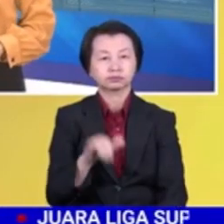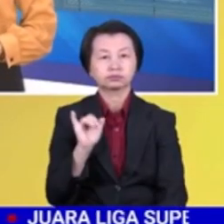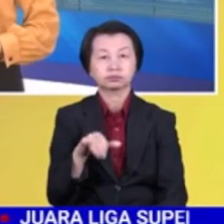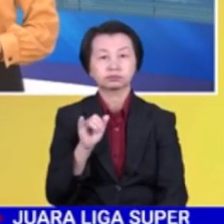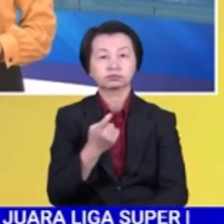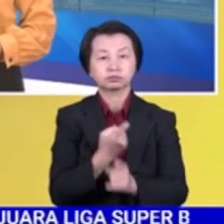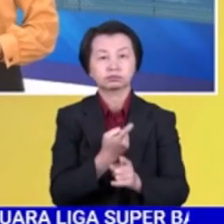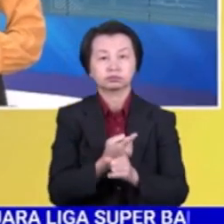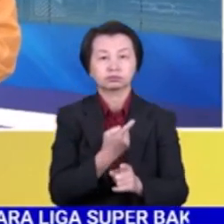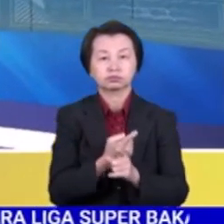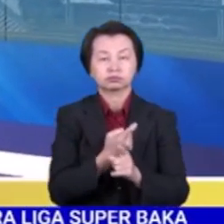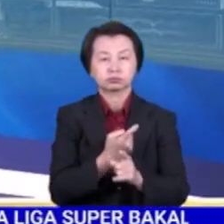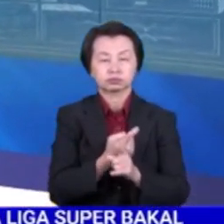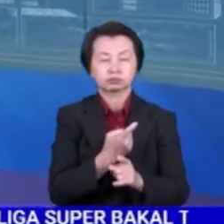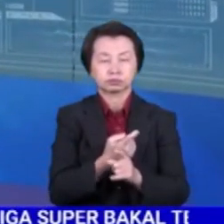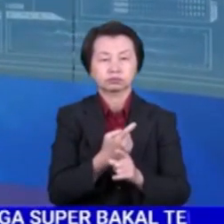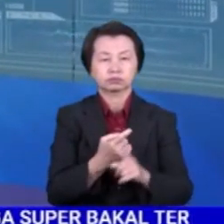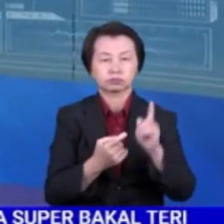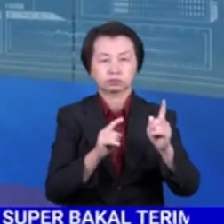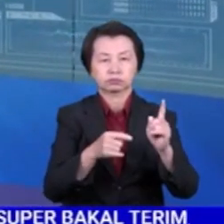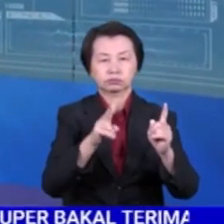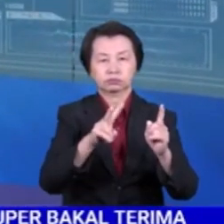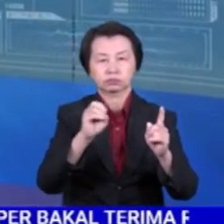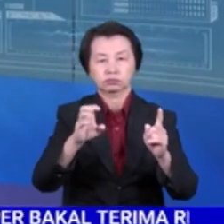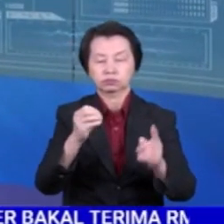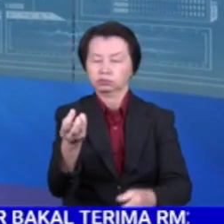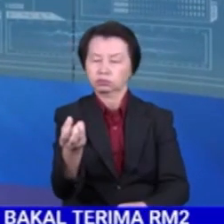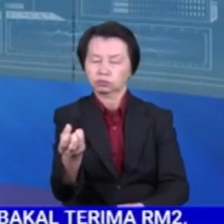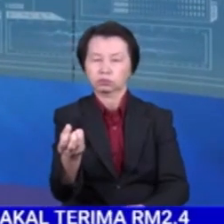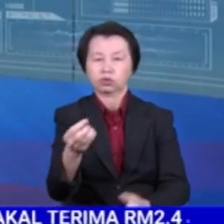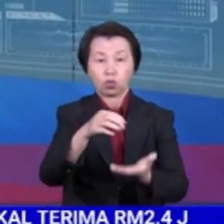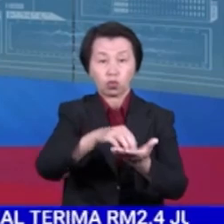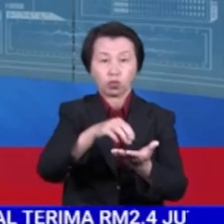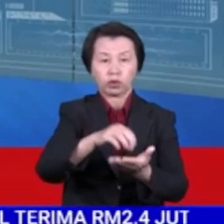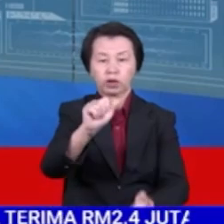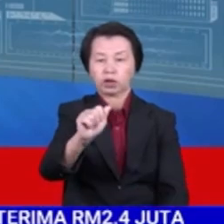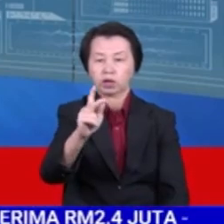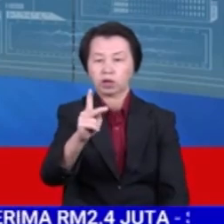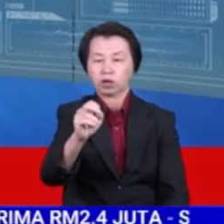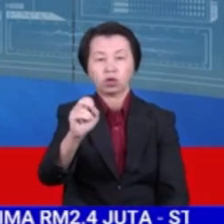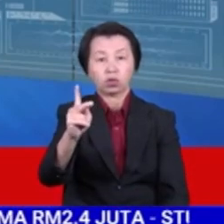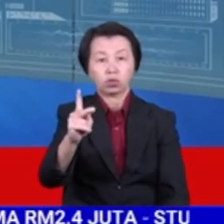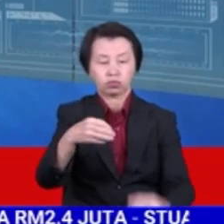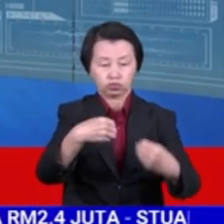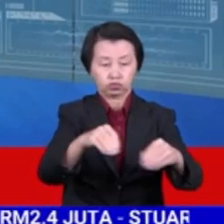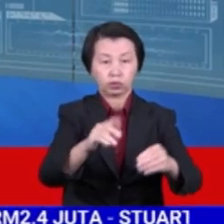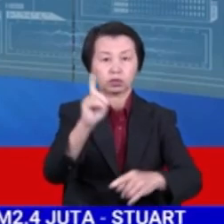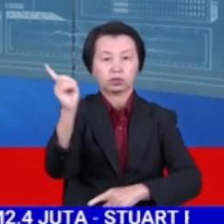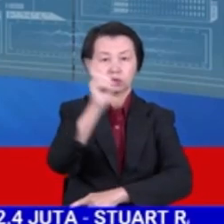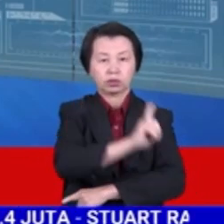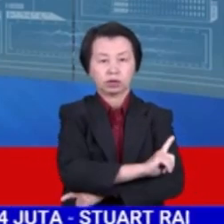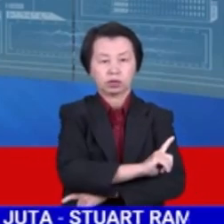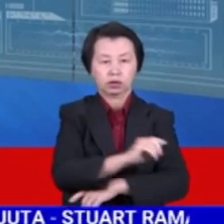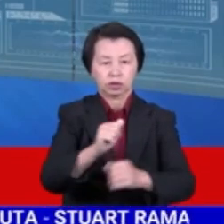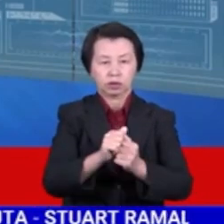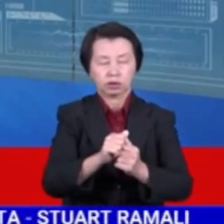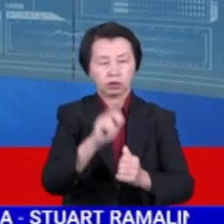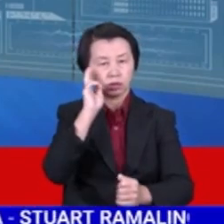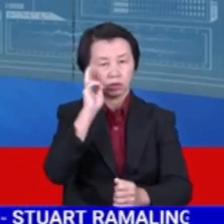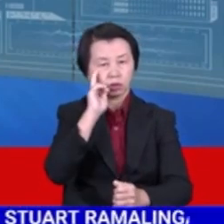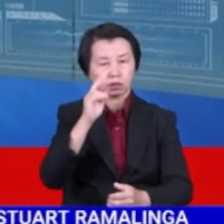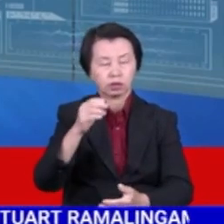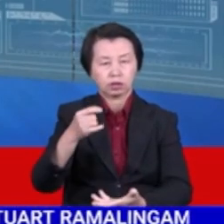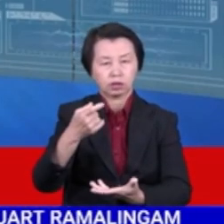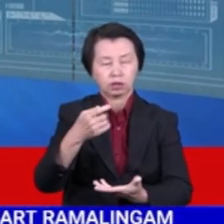Ya, betul, Sahi. 1,200 biji kuih akok terjual sehari. Dengan variasi perisa seperti